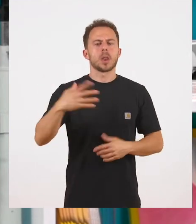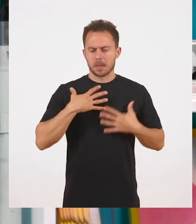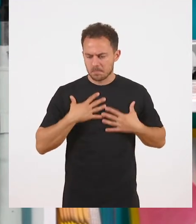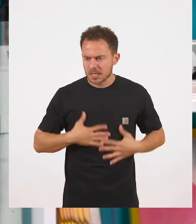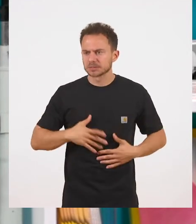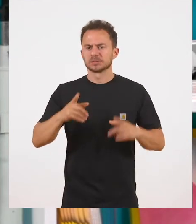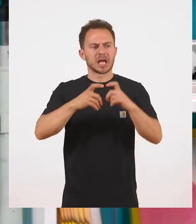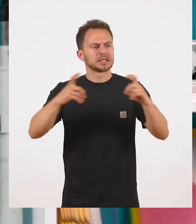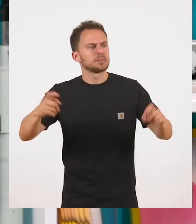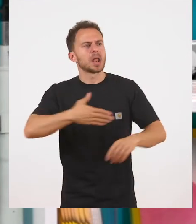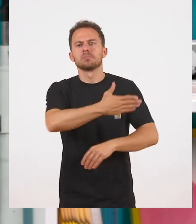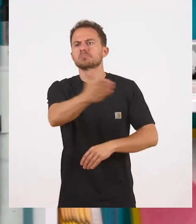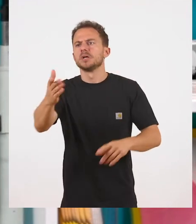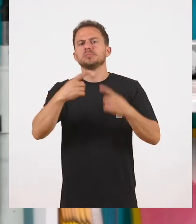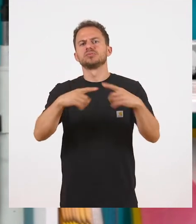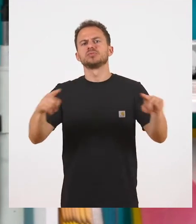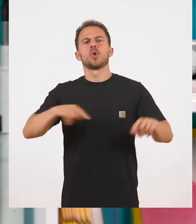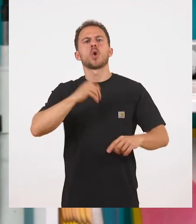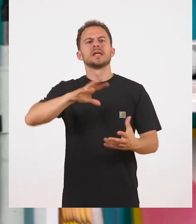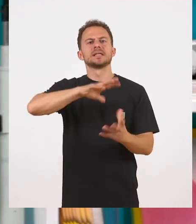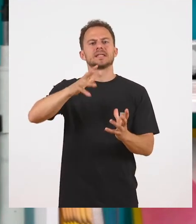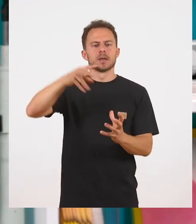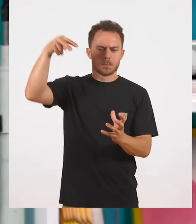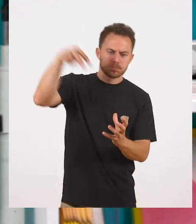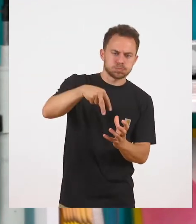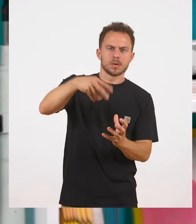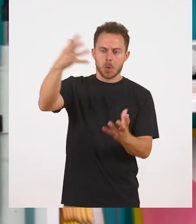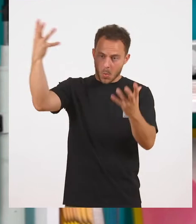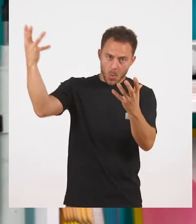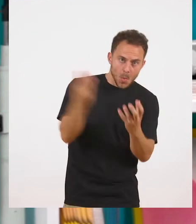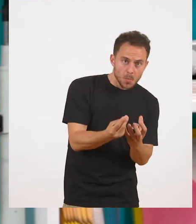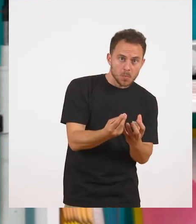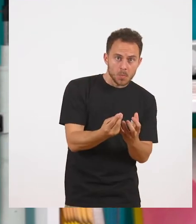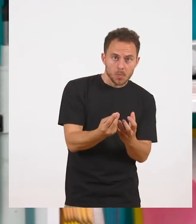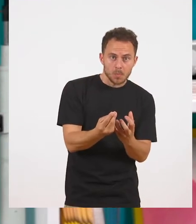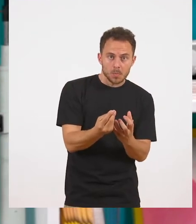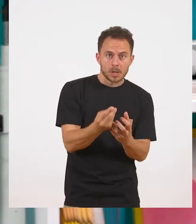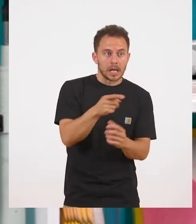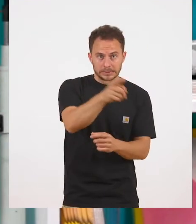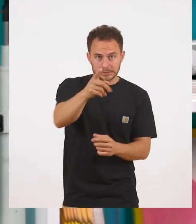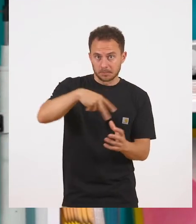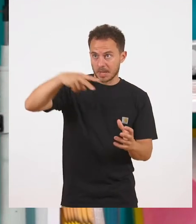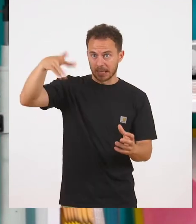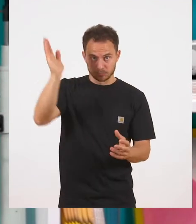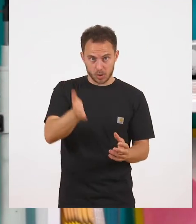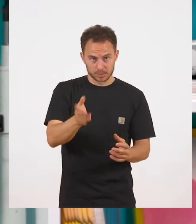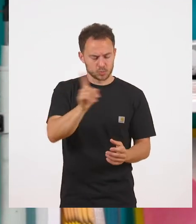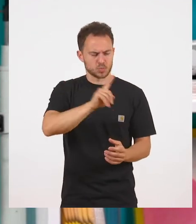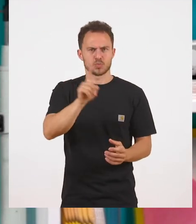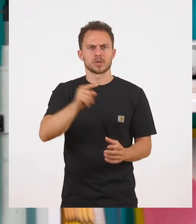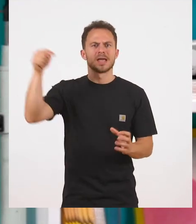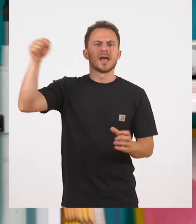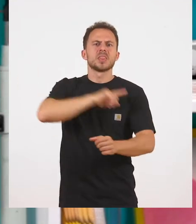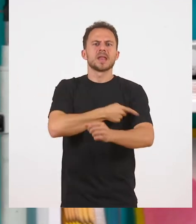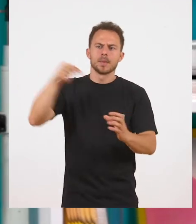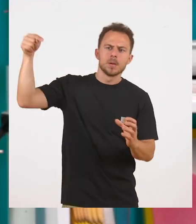σπίτι, έλκεστε από τη γη. Γι' αυτό το λόγο δεν πετάμε. Είμαστε καθυλωμένοι στο έδαφος. Δεχόμαστε μια δύναμη